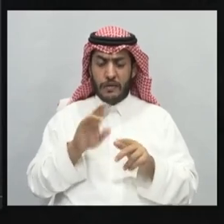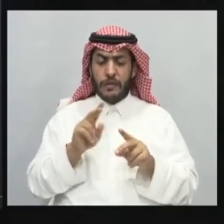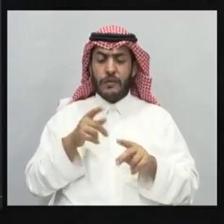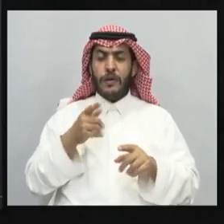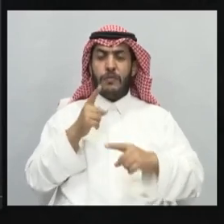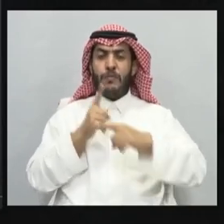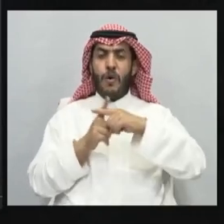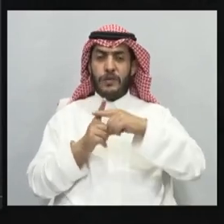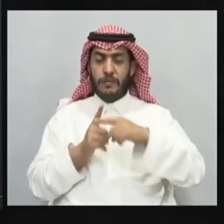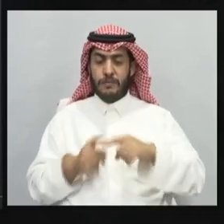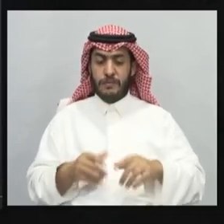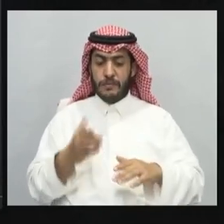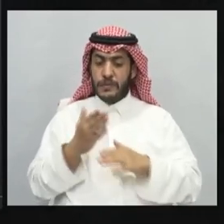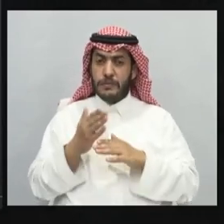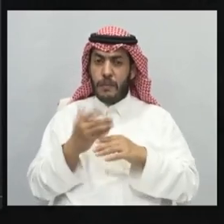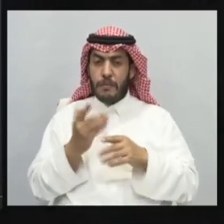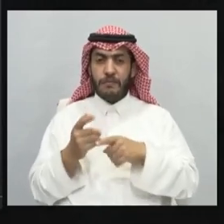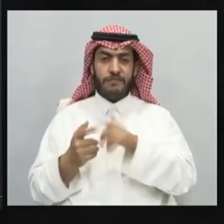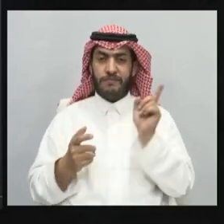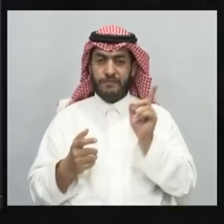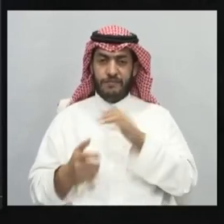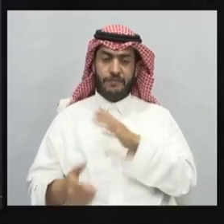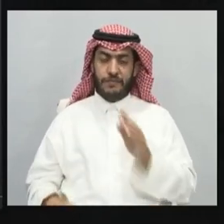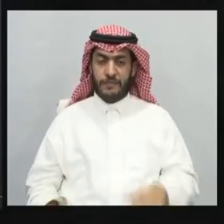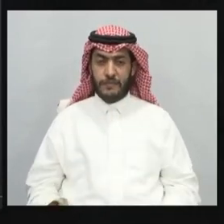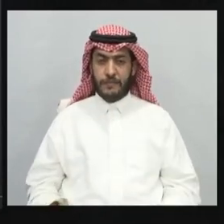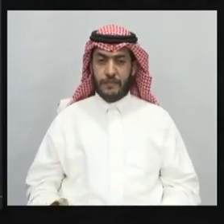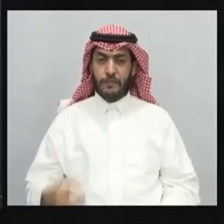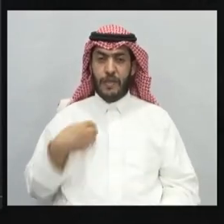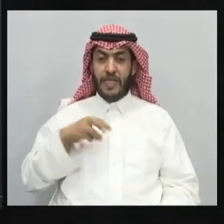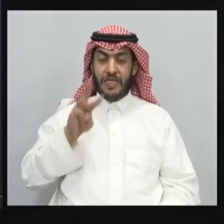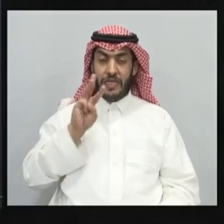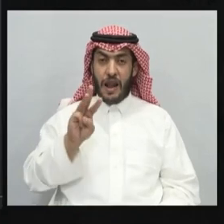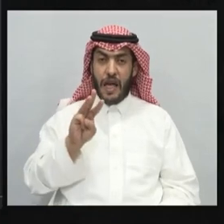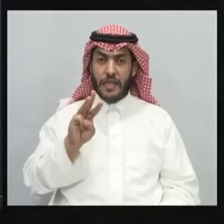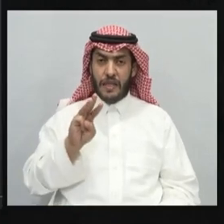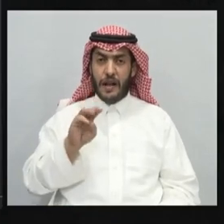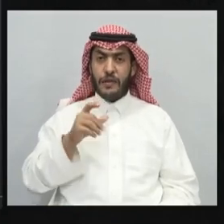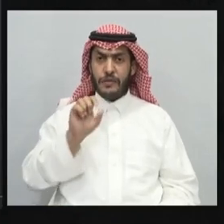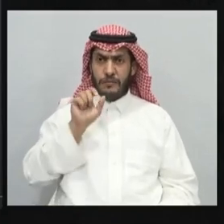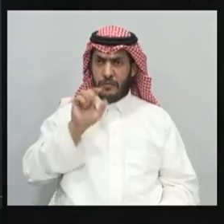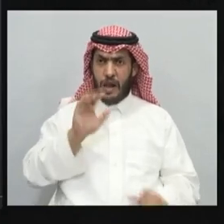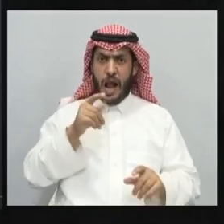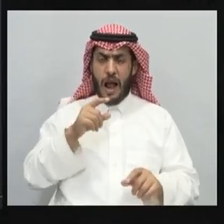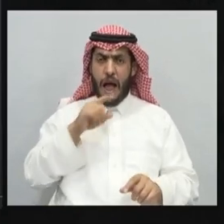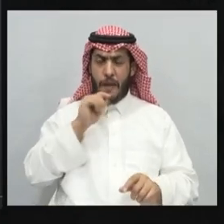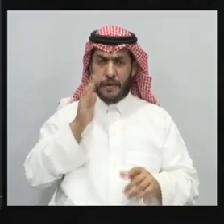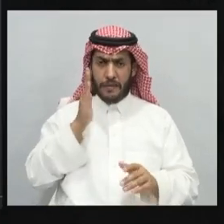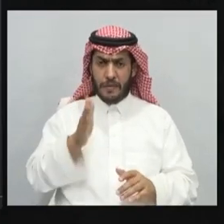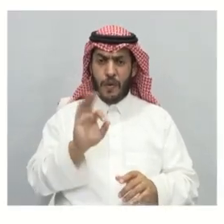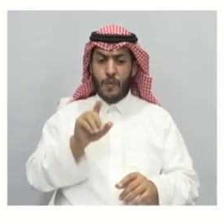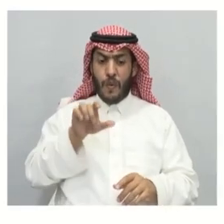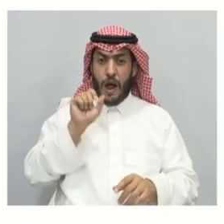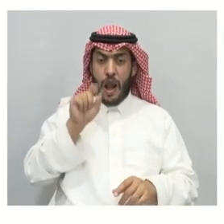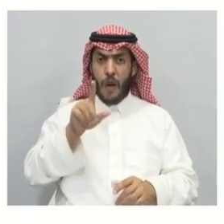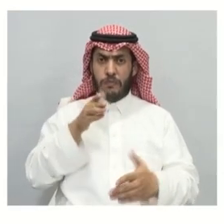الشحنات الموجبه ايش صار لها انحرفت يعني الان انا عندي ثلاث ثلاثه اشعاعات ايش صار لهم واحد